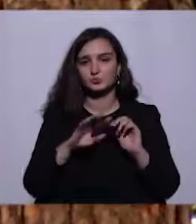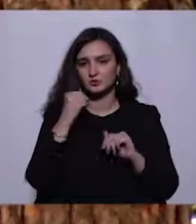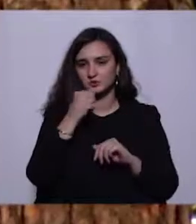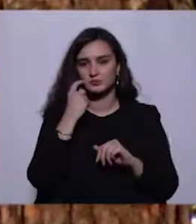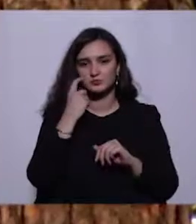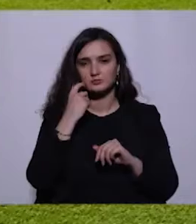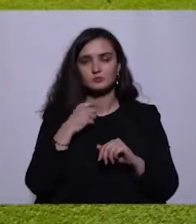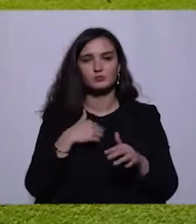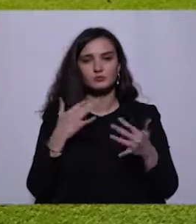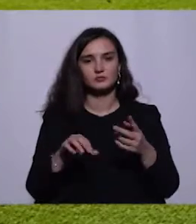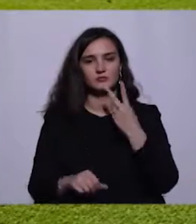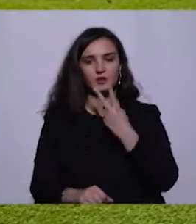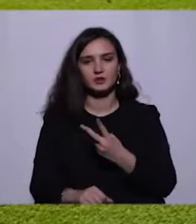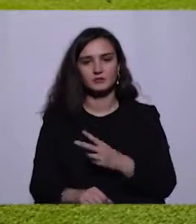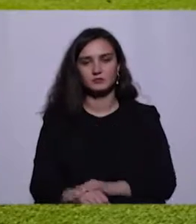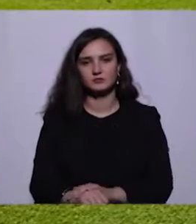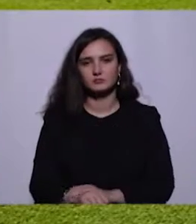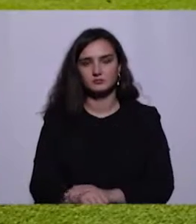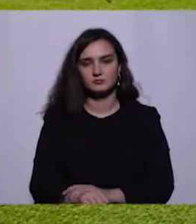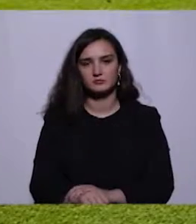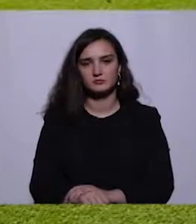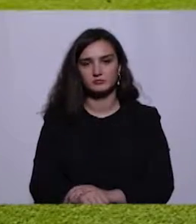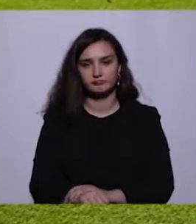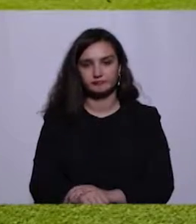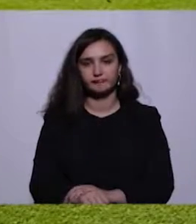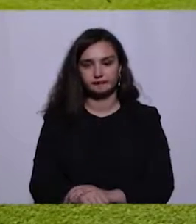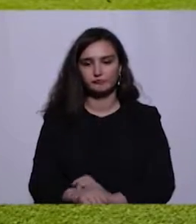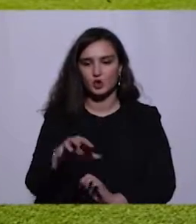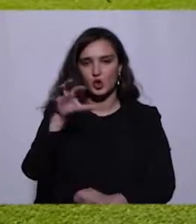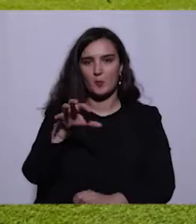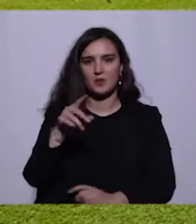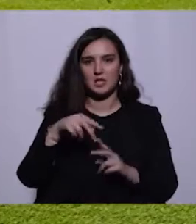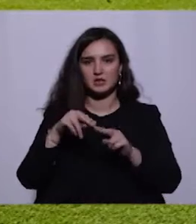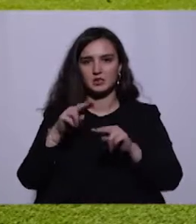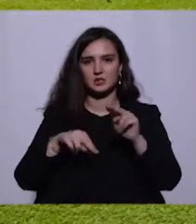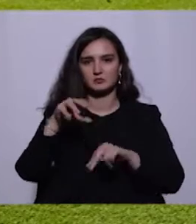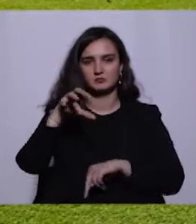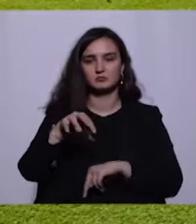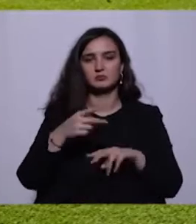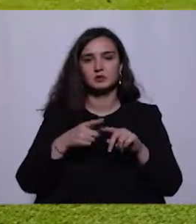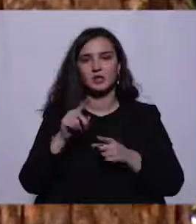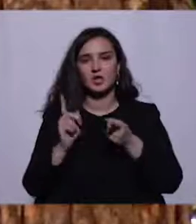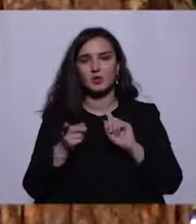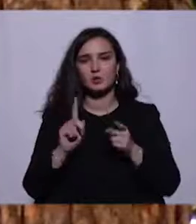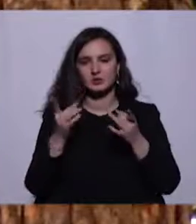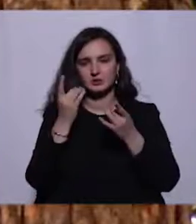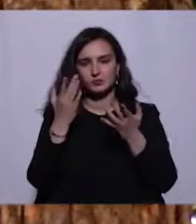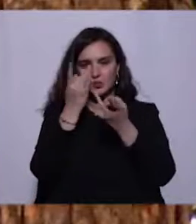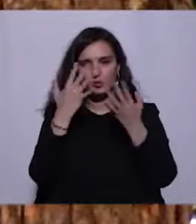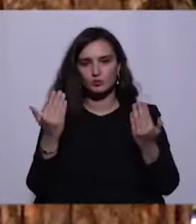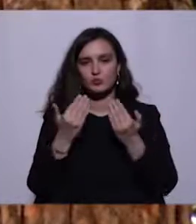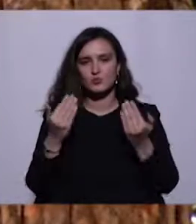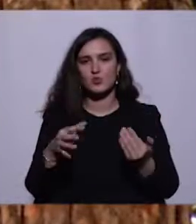და აქ ჩვენ უკვე ვხედავთ რომ ეს არის კომპლექსი. ეს არის რეალურად საკულტო